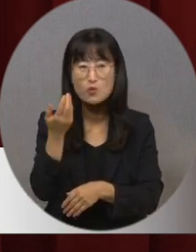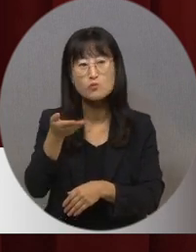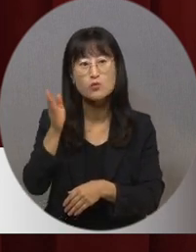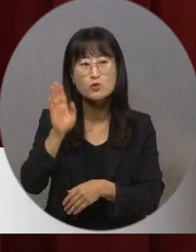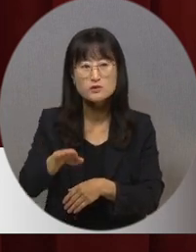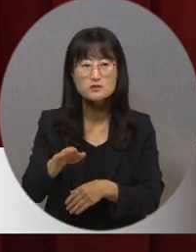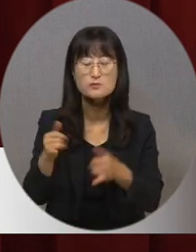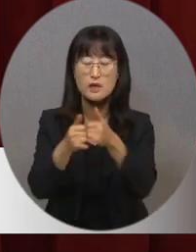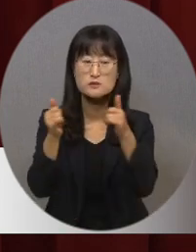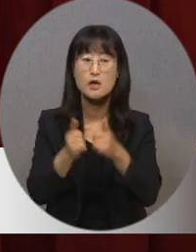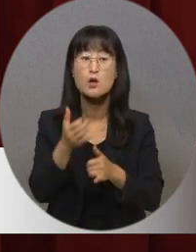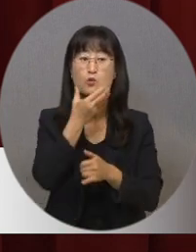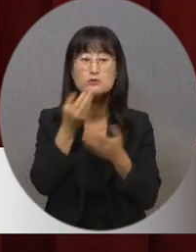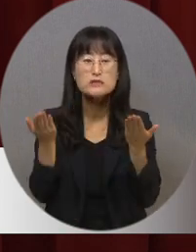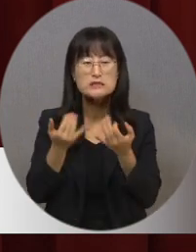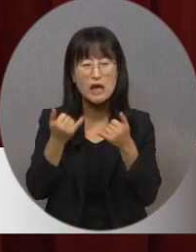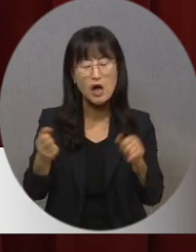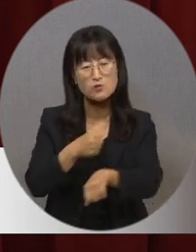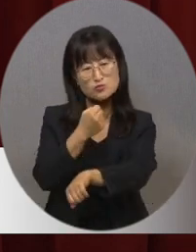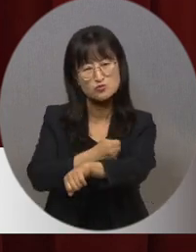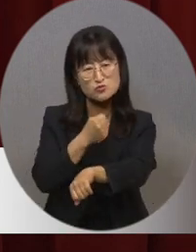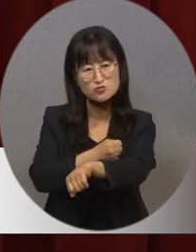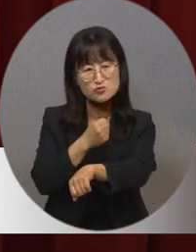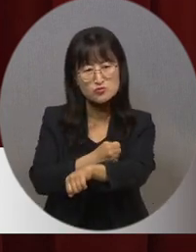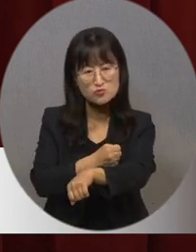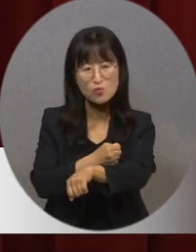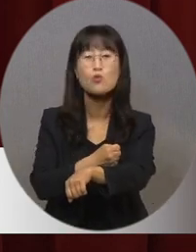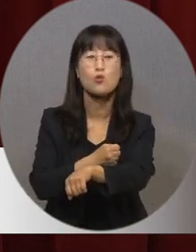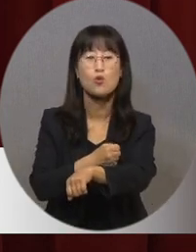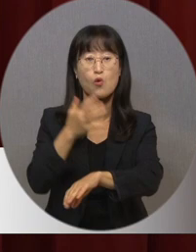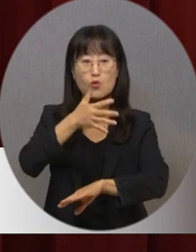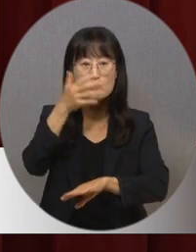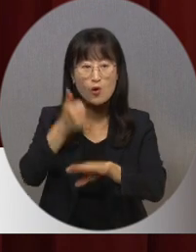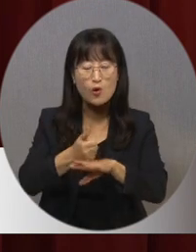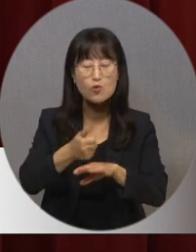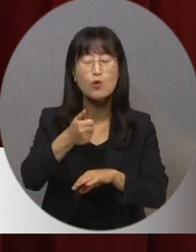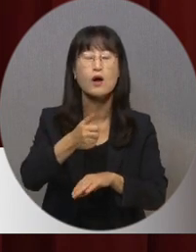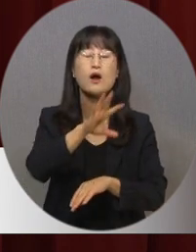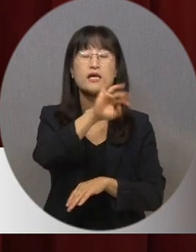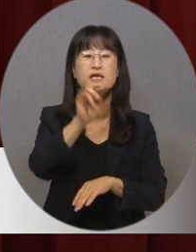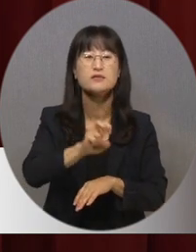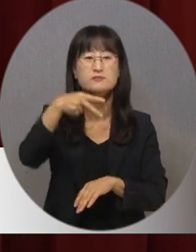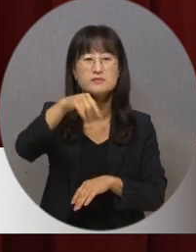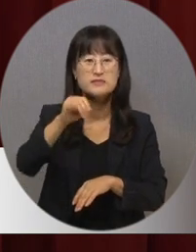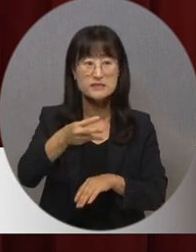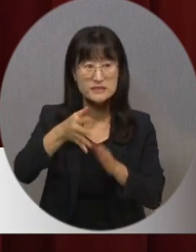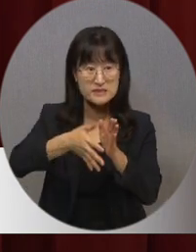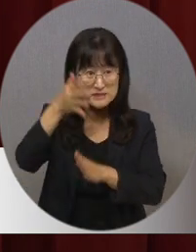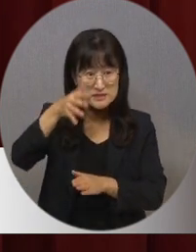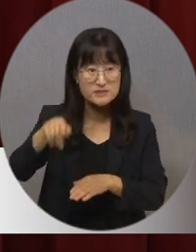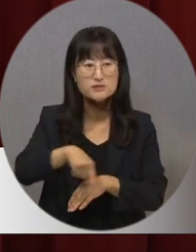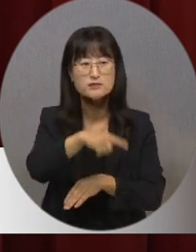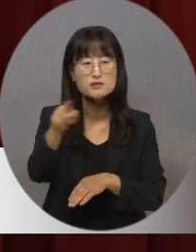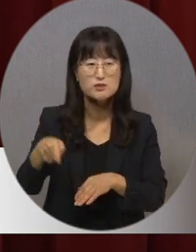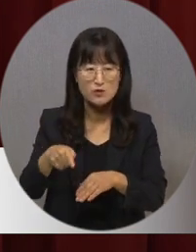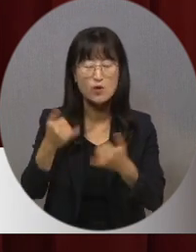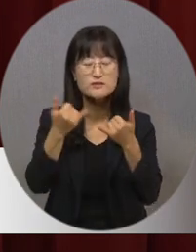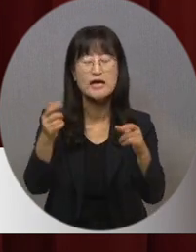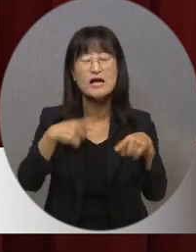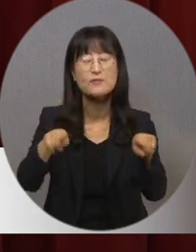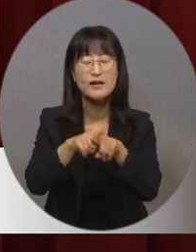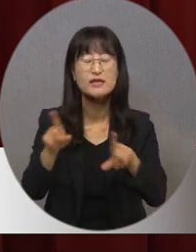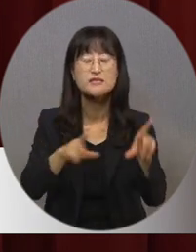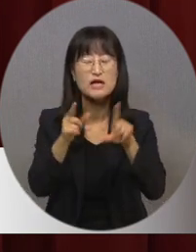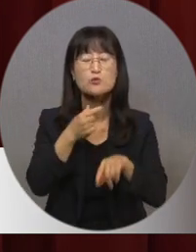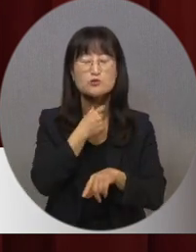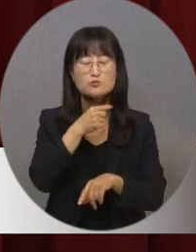사회복지 종사자들의 노고와 수고의 결과는 임실이 사람이 좋은 곳, 또 함께 어울려 살고 싶은 임실을